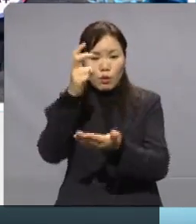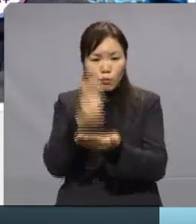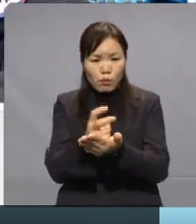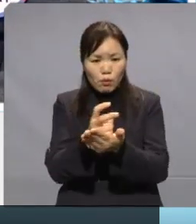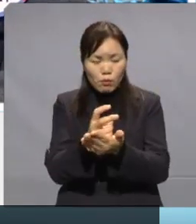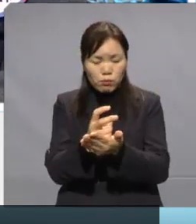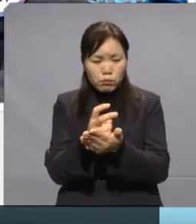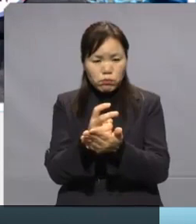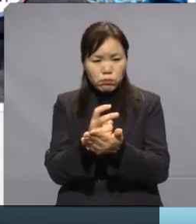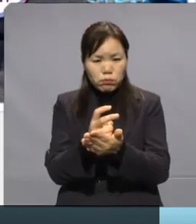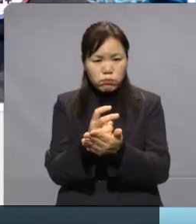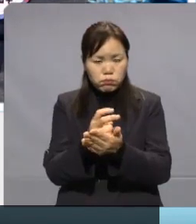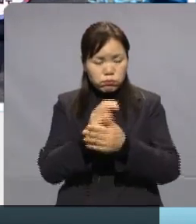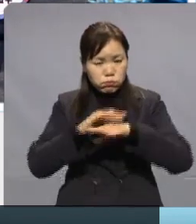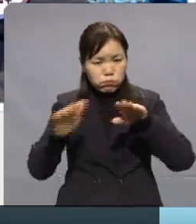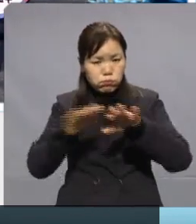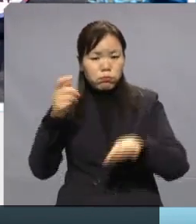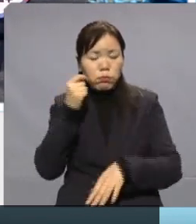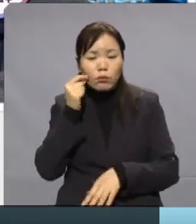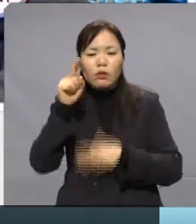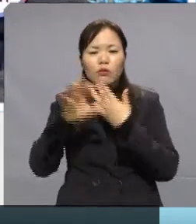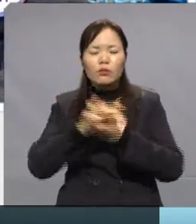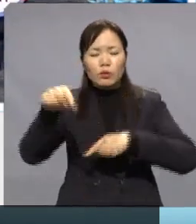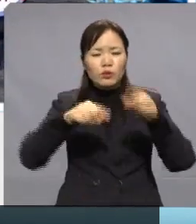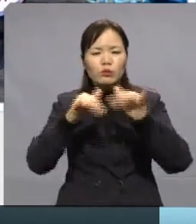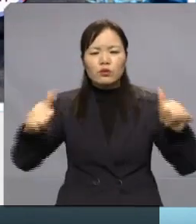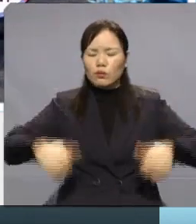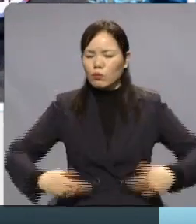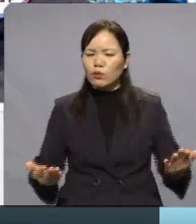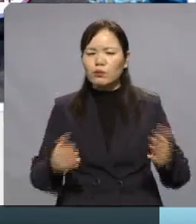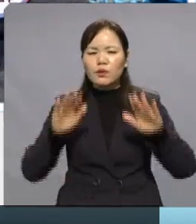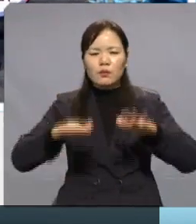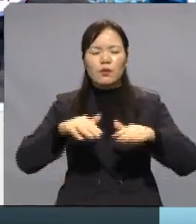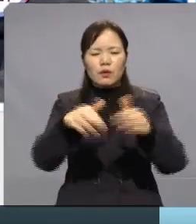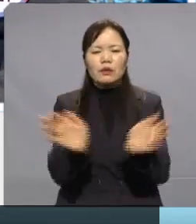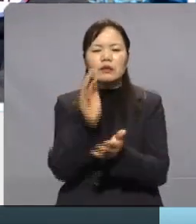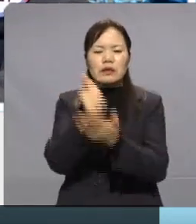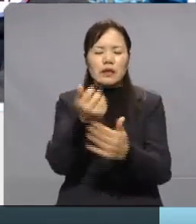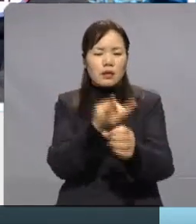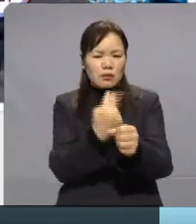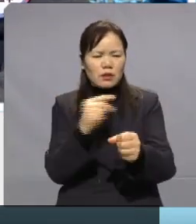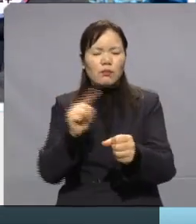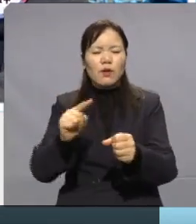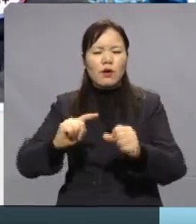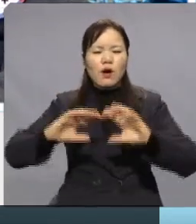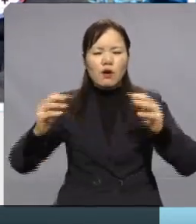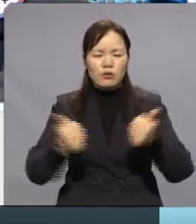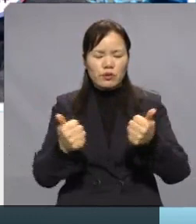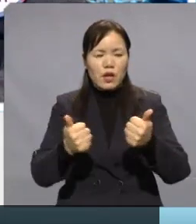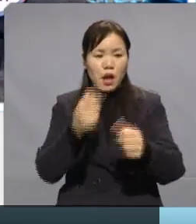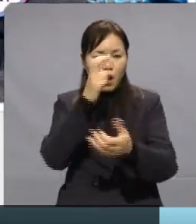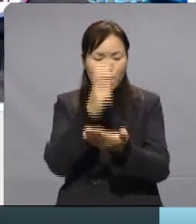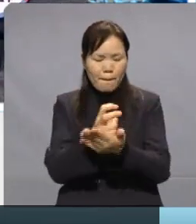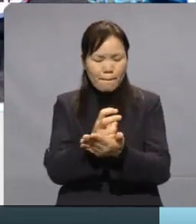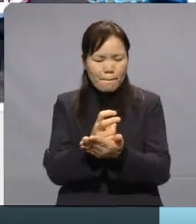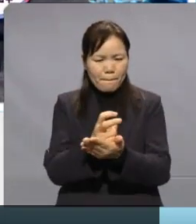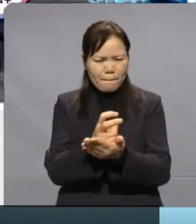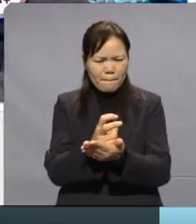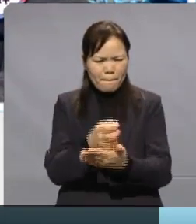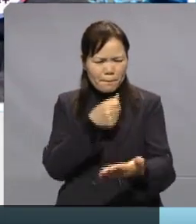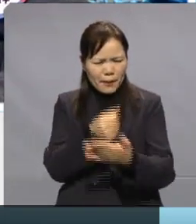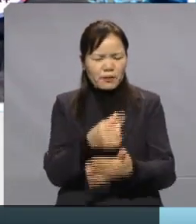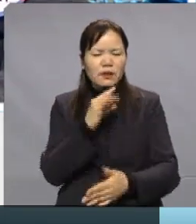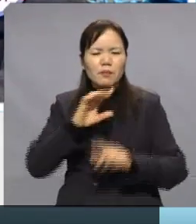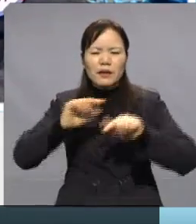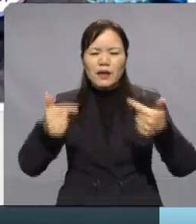수는 없습니다. 그렇다면 정치인이 왜 필요합니까? 저는 이번 그 장관 탄핵은 단순한 국회의 법리 판단이 아니고 고도의 정치